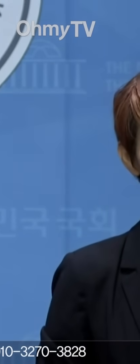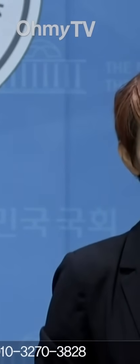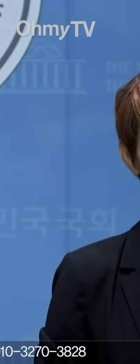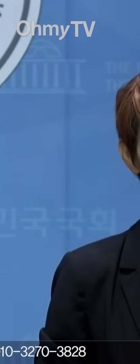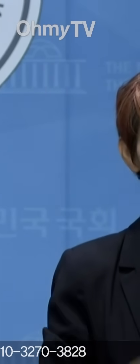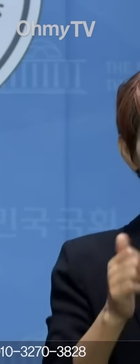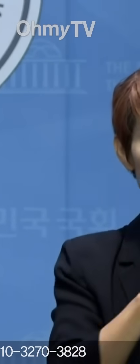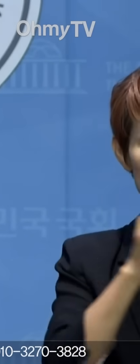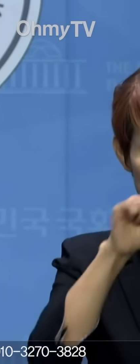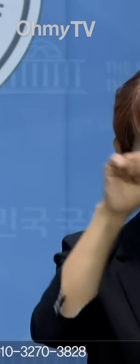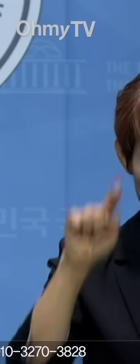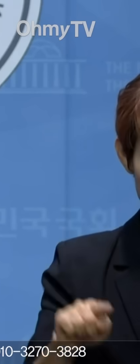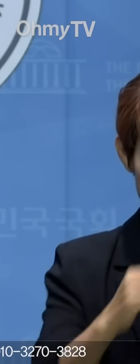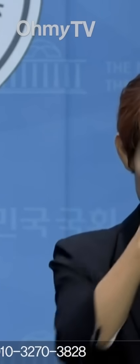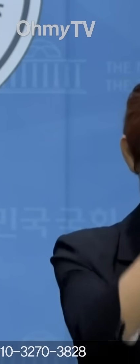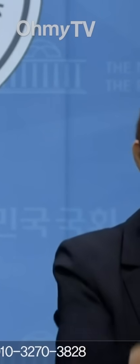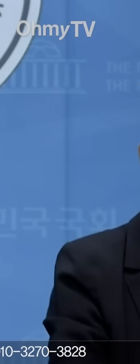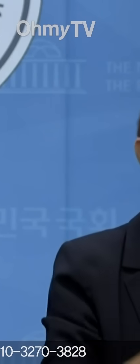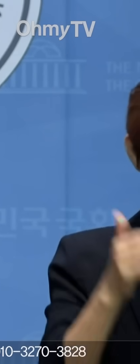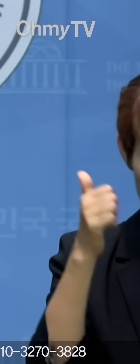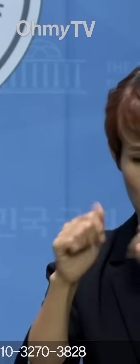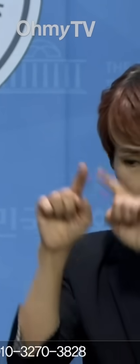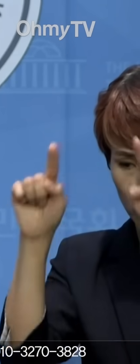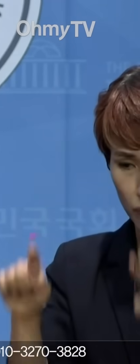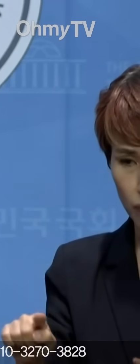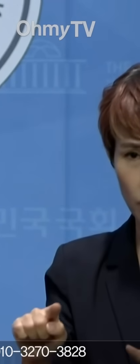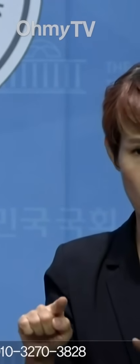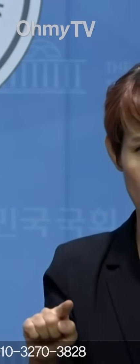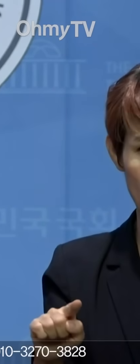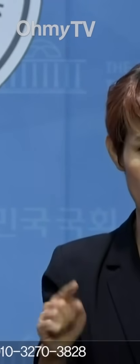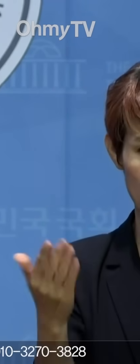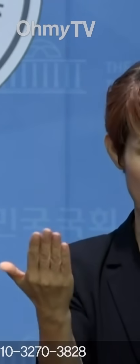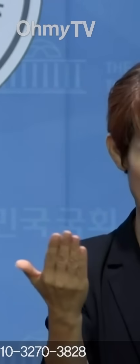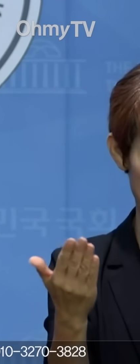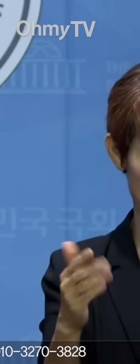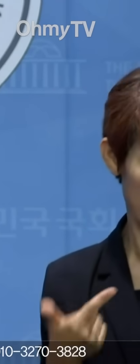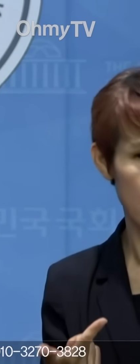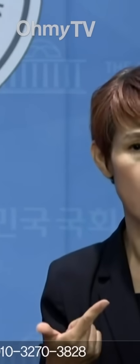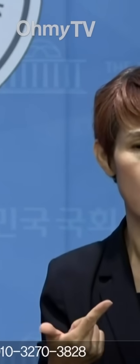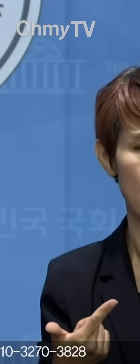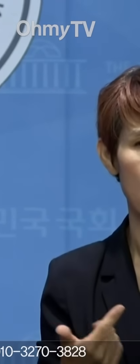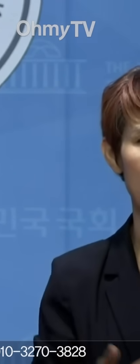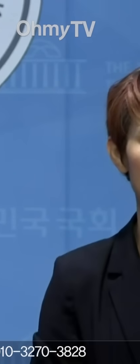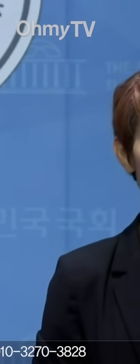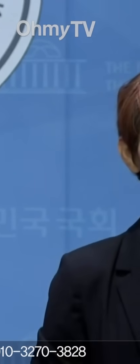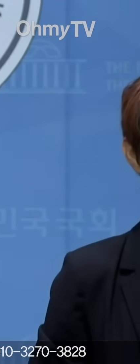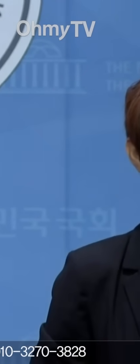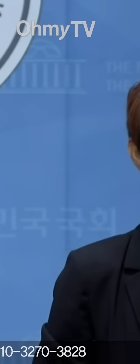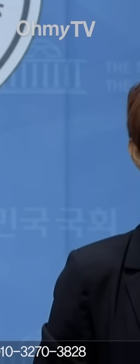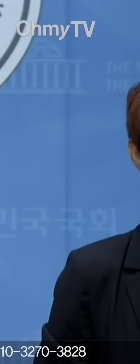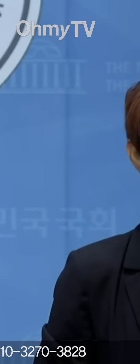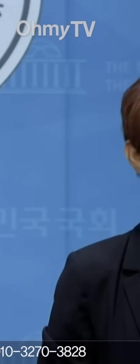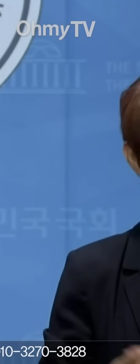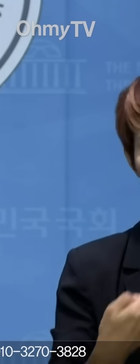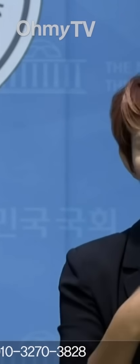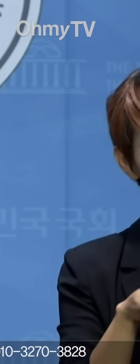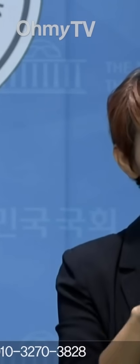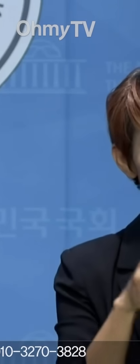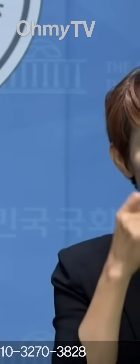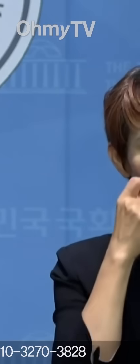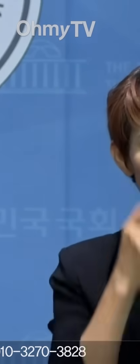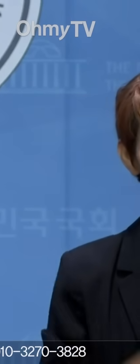사실과 이화영 1심 판결문에 적시된 사실이 서로 다릅니다. 상식적으로 납득하기